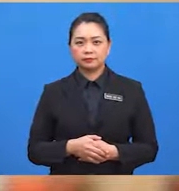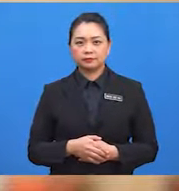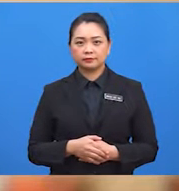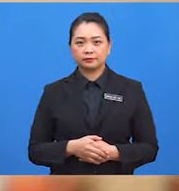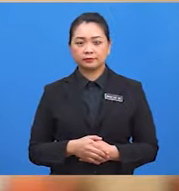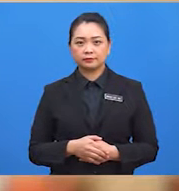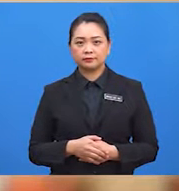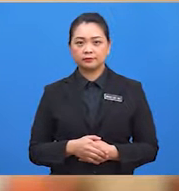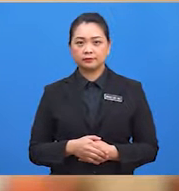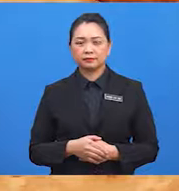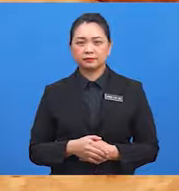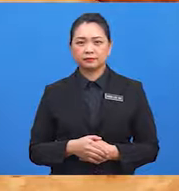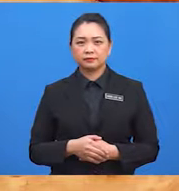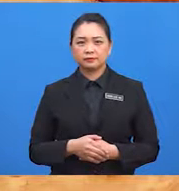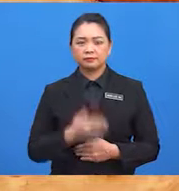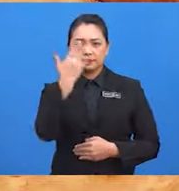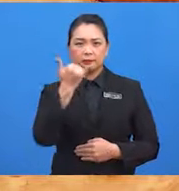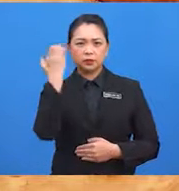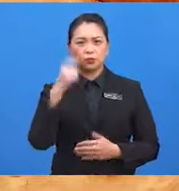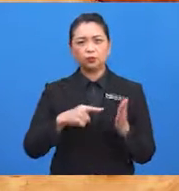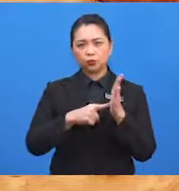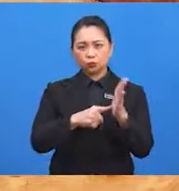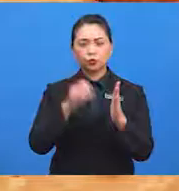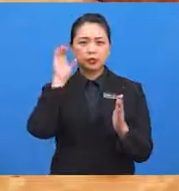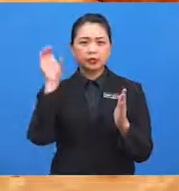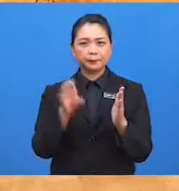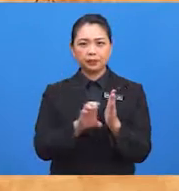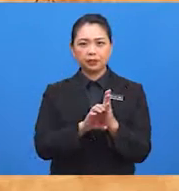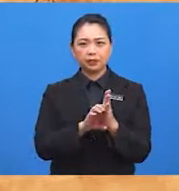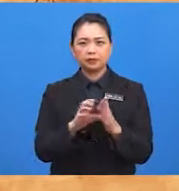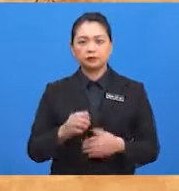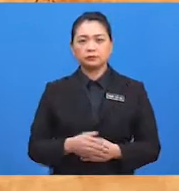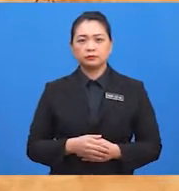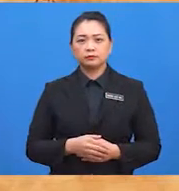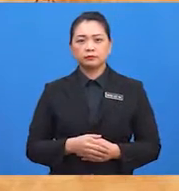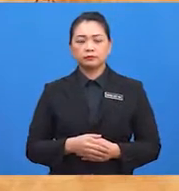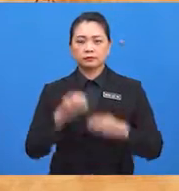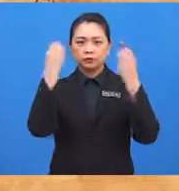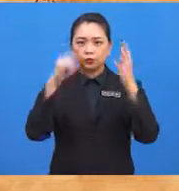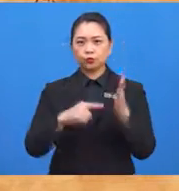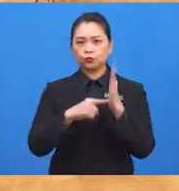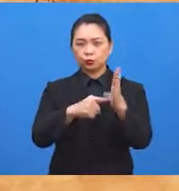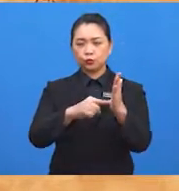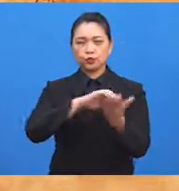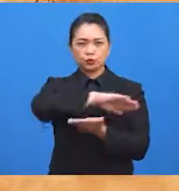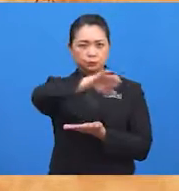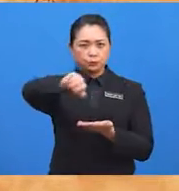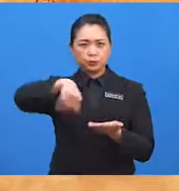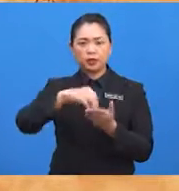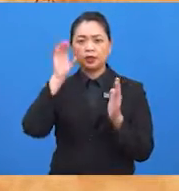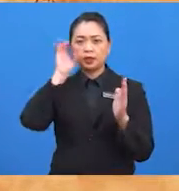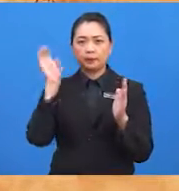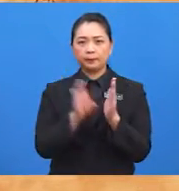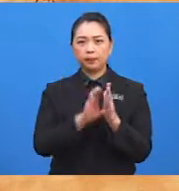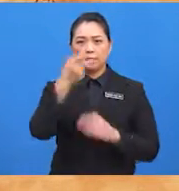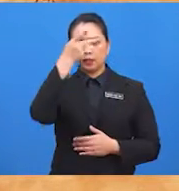bambu. Mengapa cikgu tunjukkan semua gambar ini, murid-murid? Cikgu tunjukkan semua gambar ini